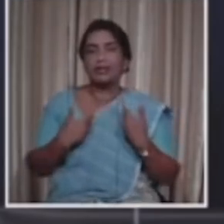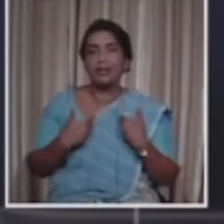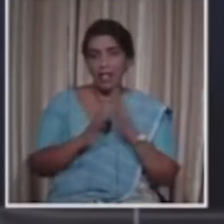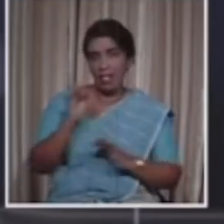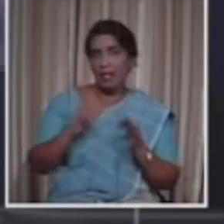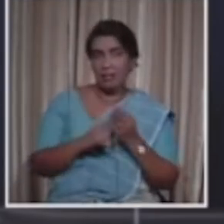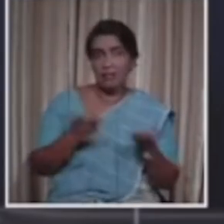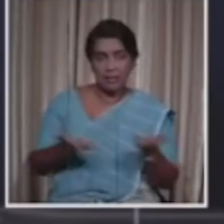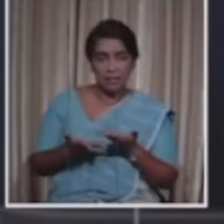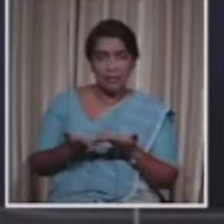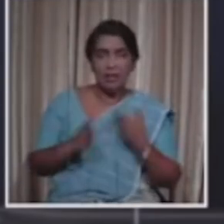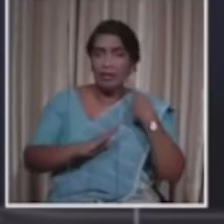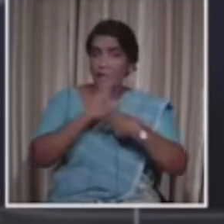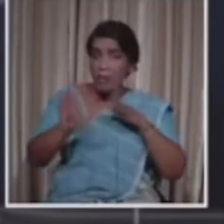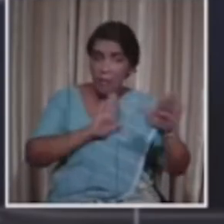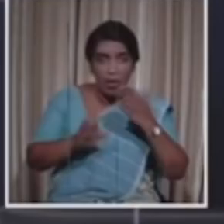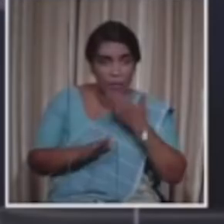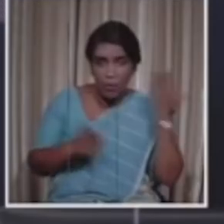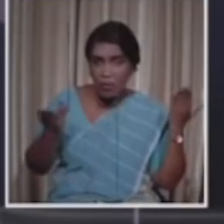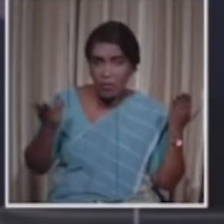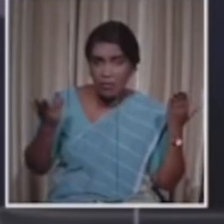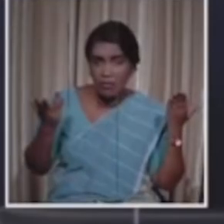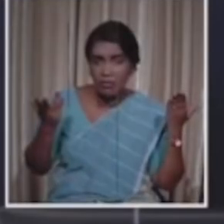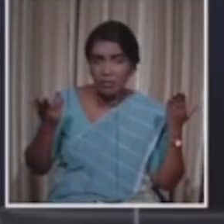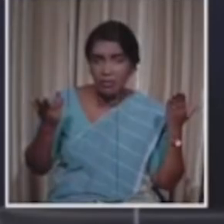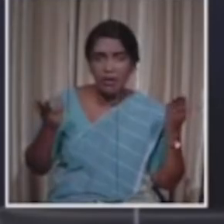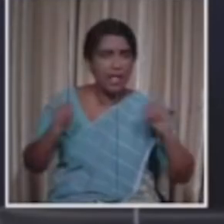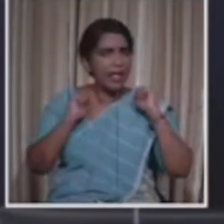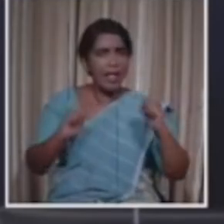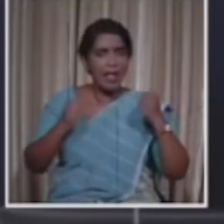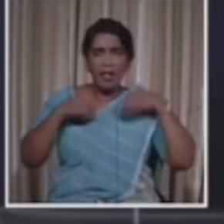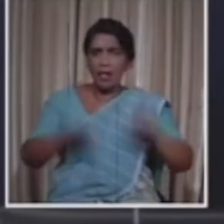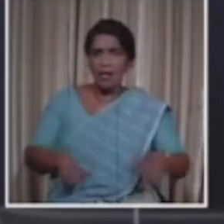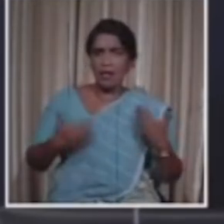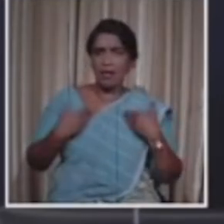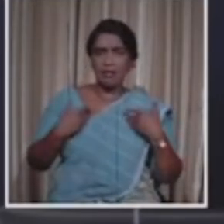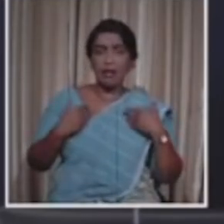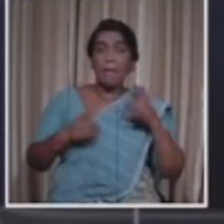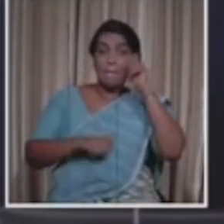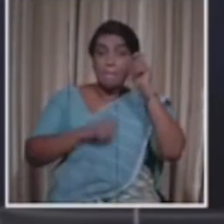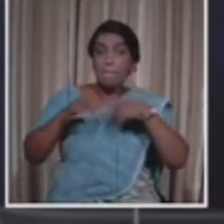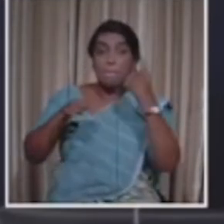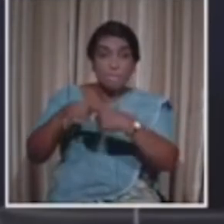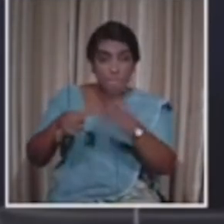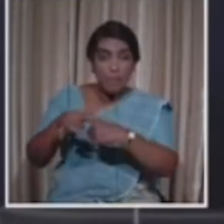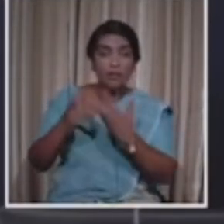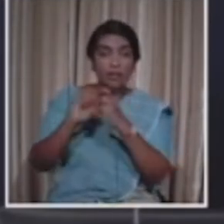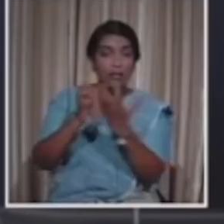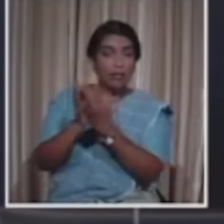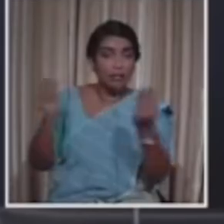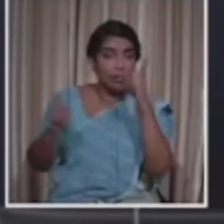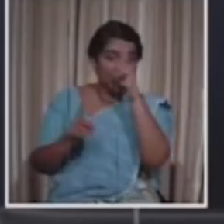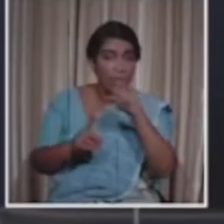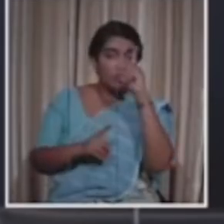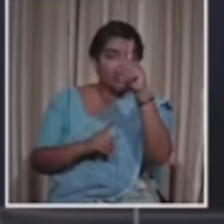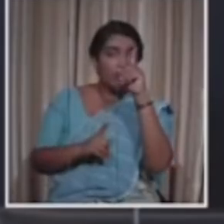මන්ත්‍රීවරු මේ රටක් පාලනය කරන්න පුළුවන්ද ඇයි අපි මෙතන ඉන්නේ ජනතාවගේ ප්‍රශ්නවලට විසඳුම් දෙන්න දැන් මාස